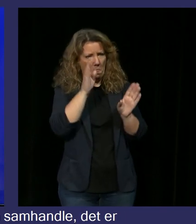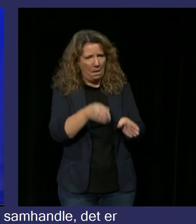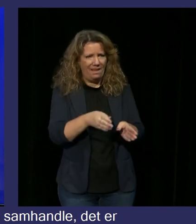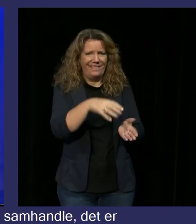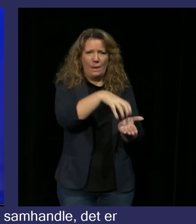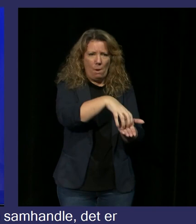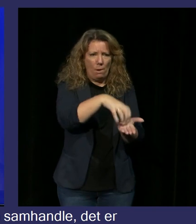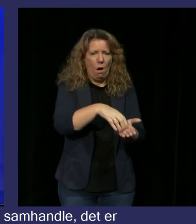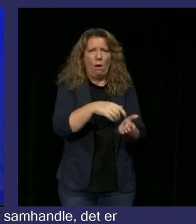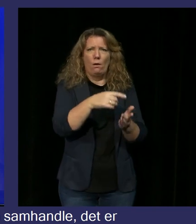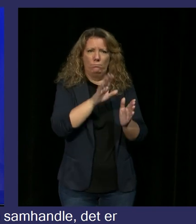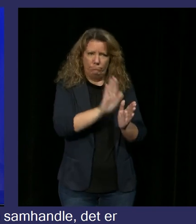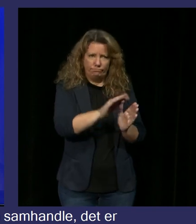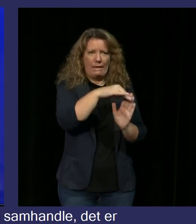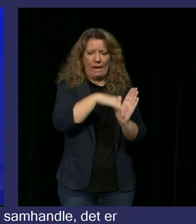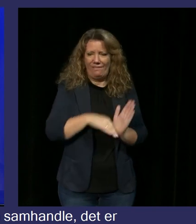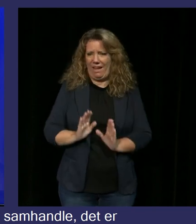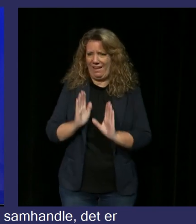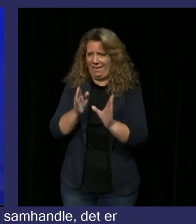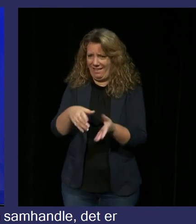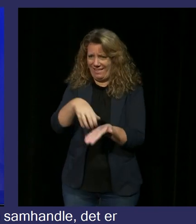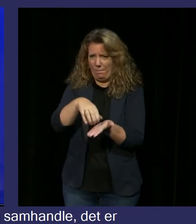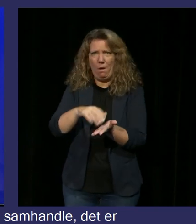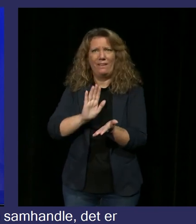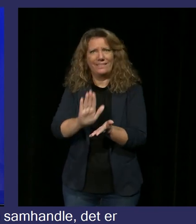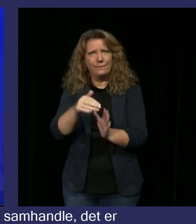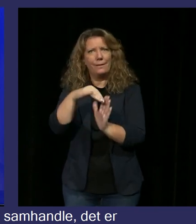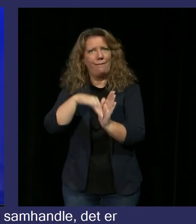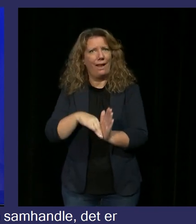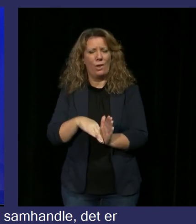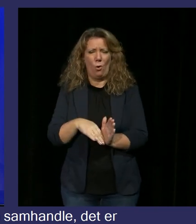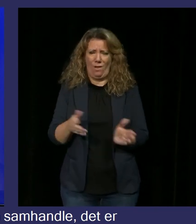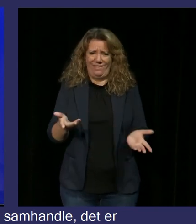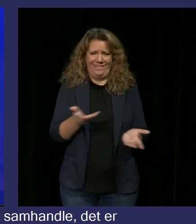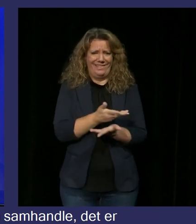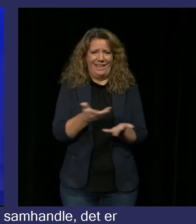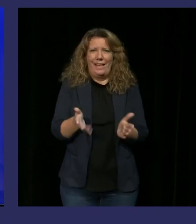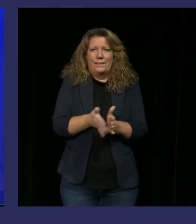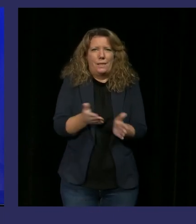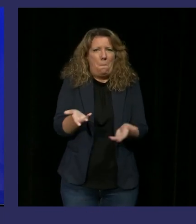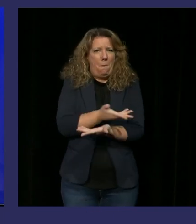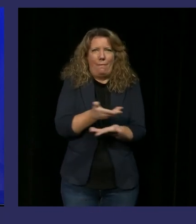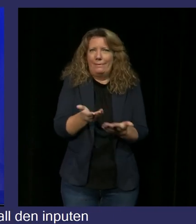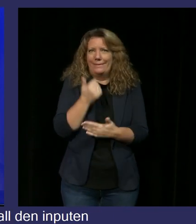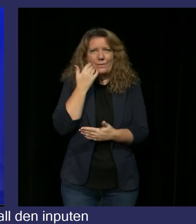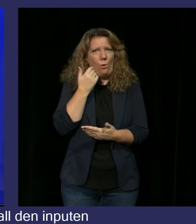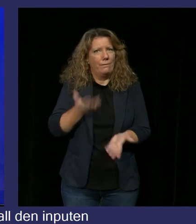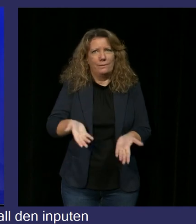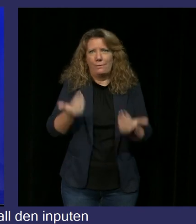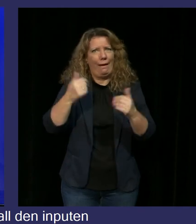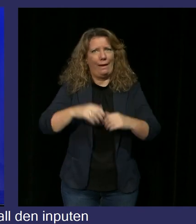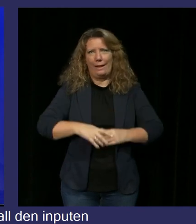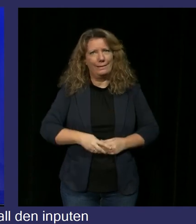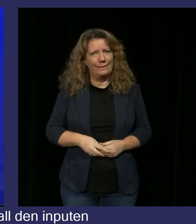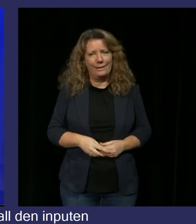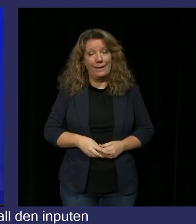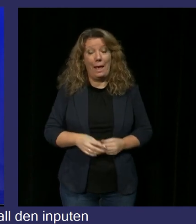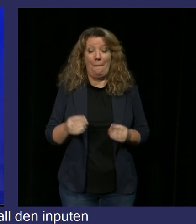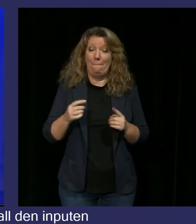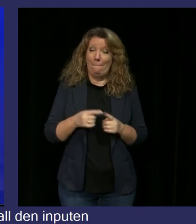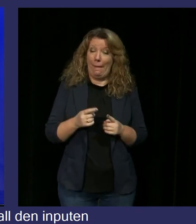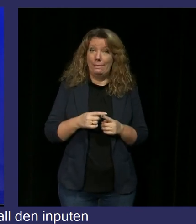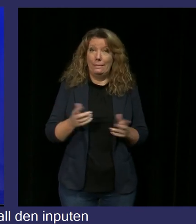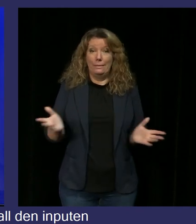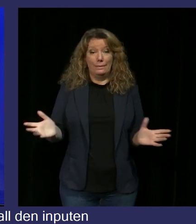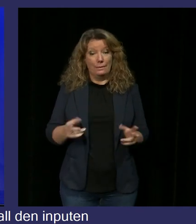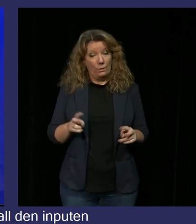ulikt ansvar å få alt dette til å samhandle. Det ikke alltid enkelt. Men det å sitte sammen og faktisk